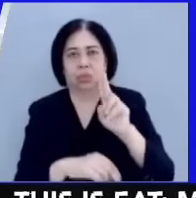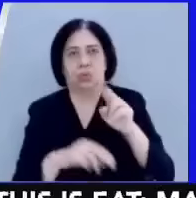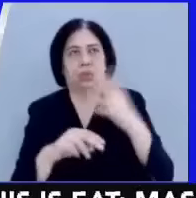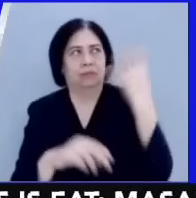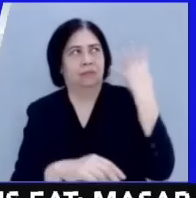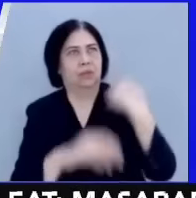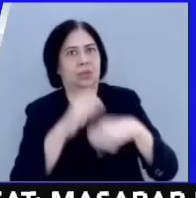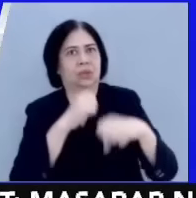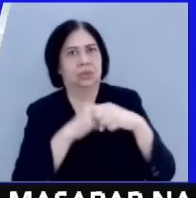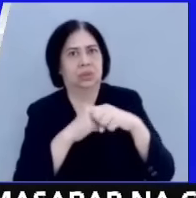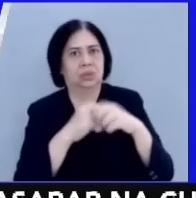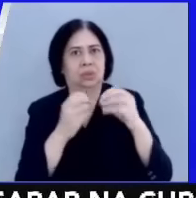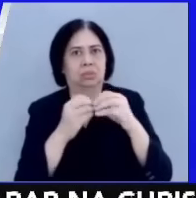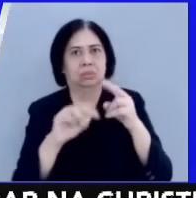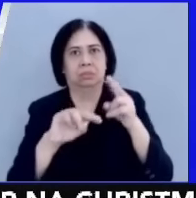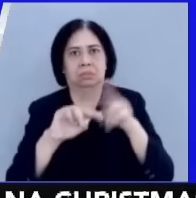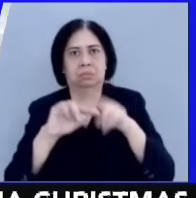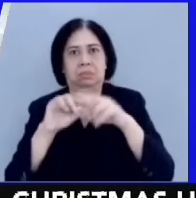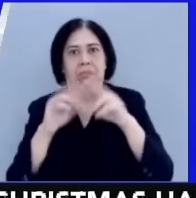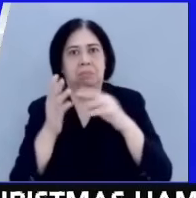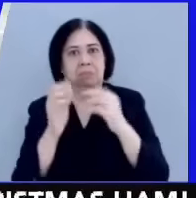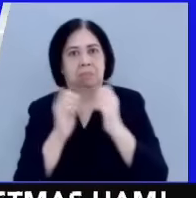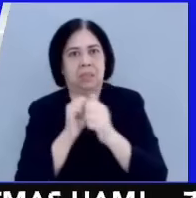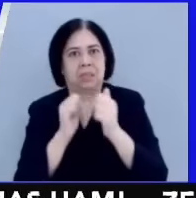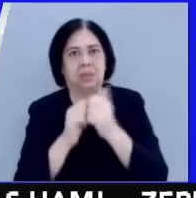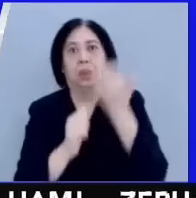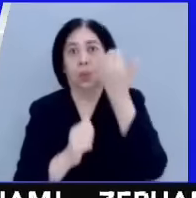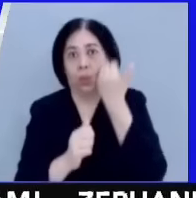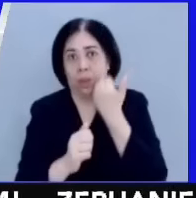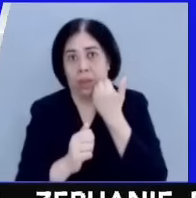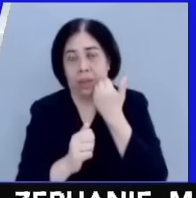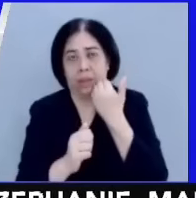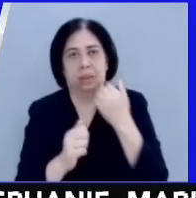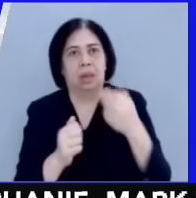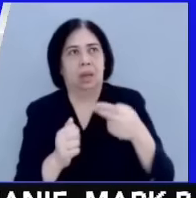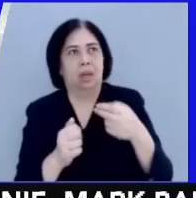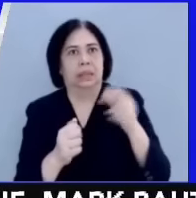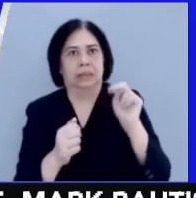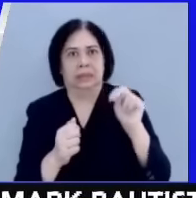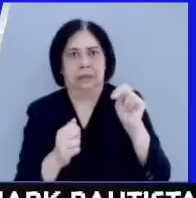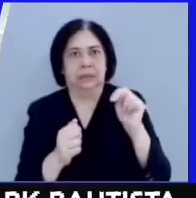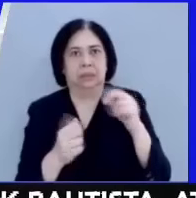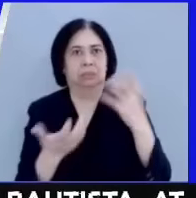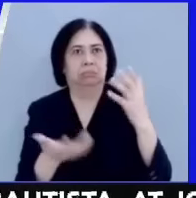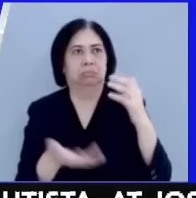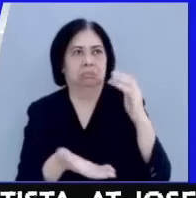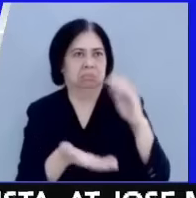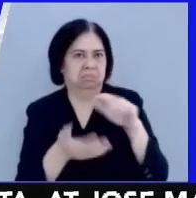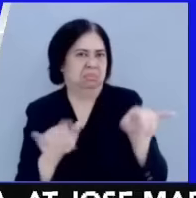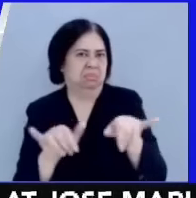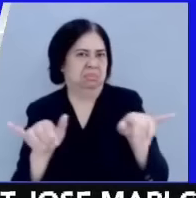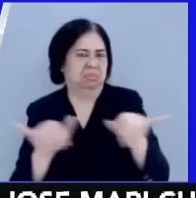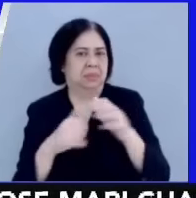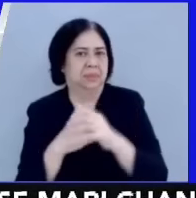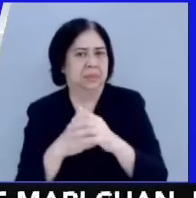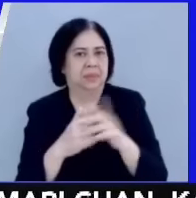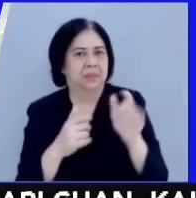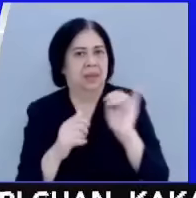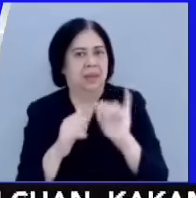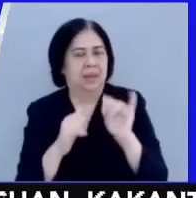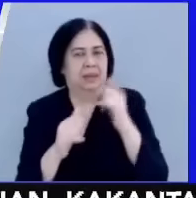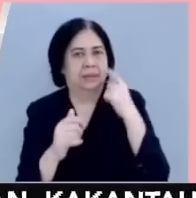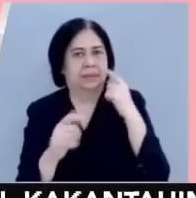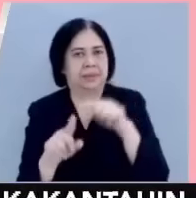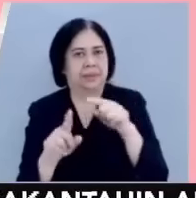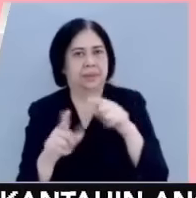ib sabihin the supply is down and the demand Is Going Down also so lang ang metric mo talaga Saan ba nakatutuk ko yung